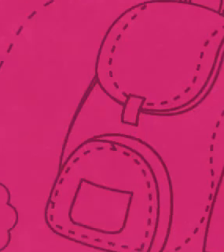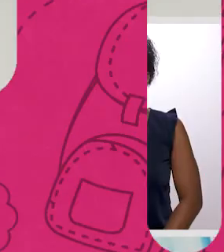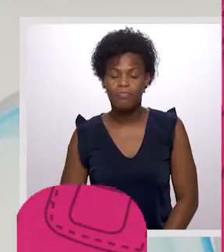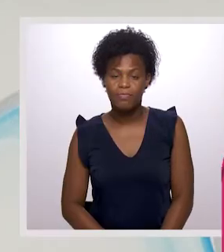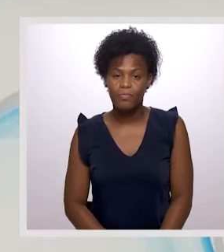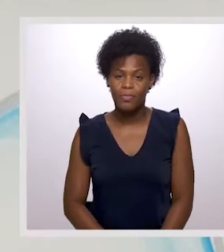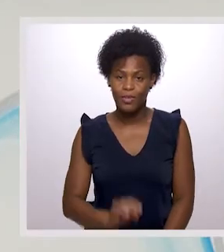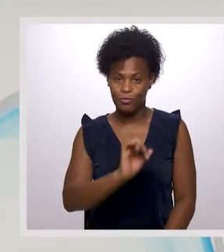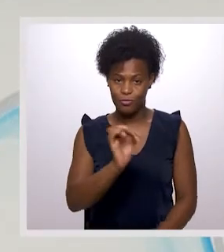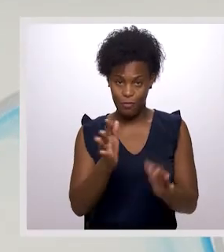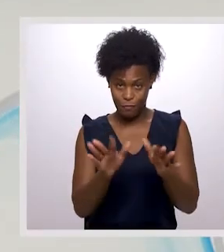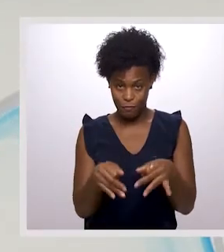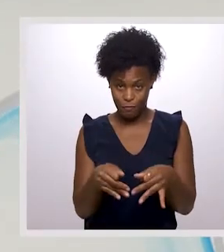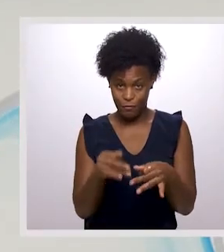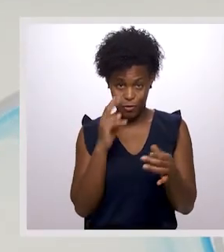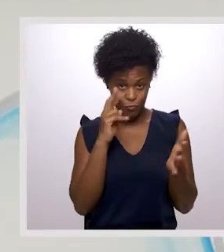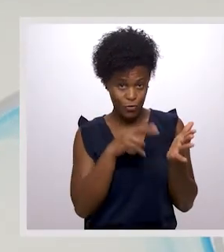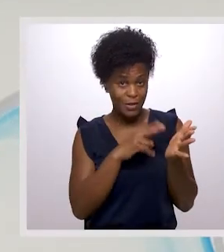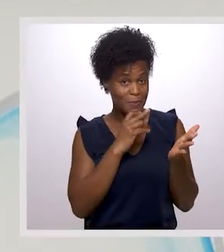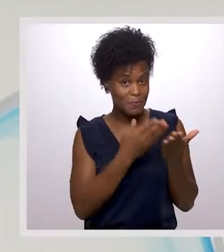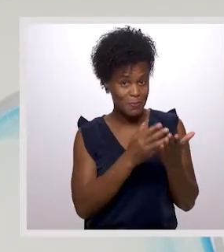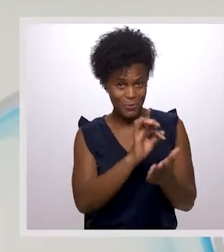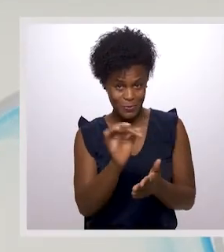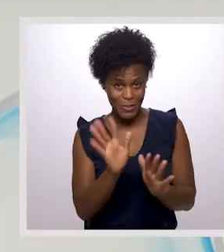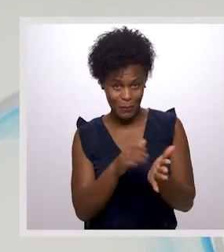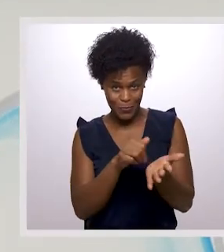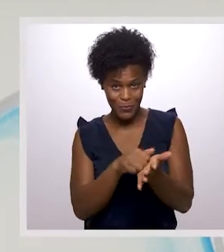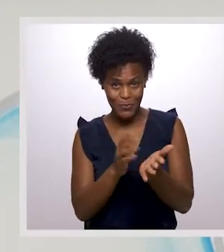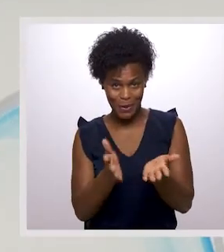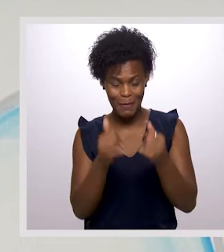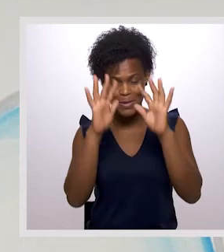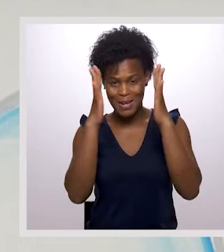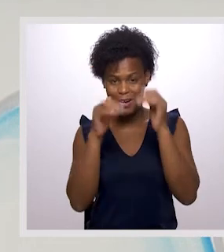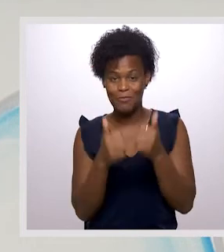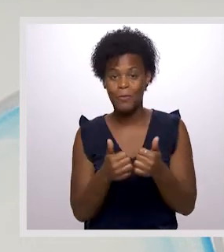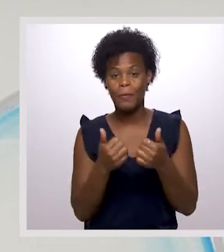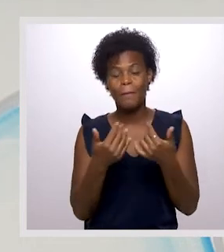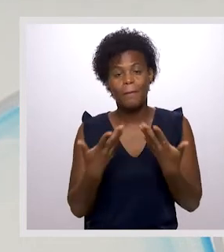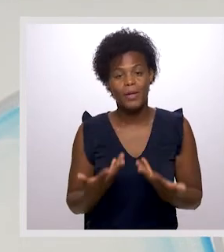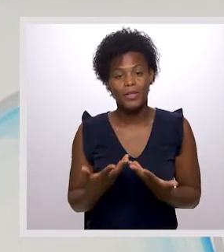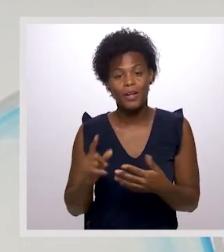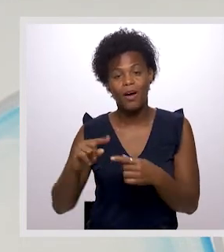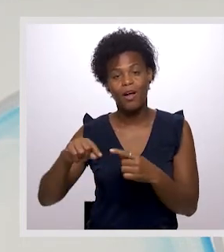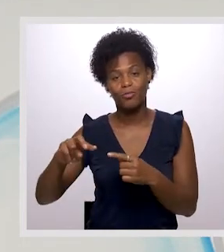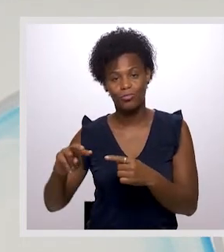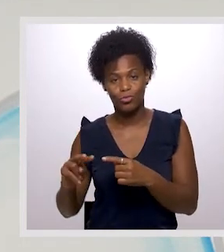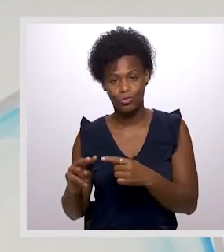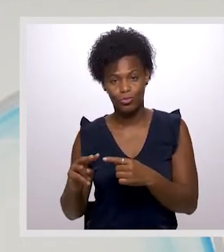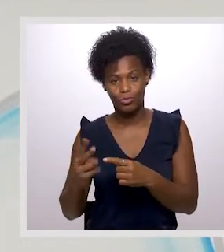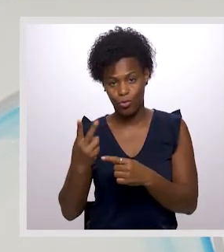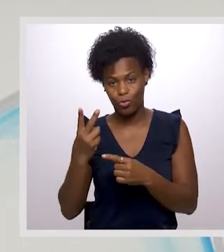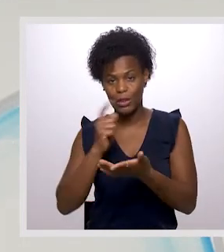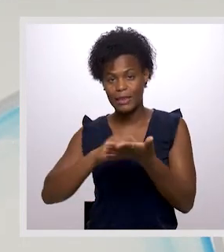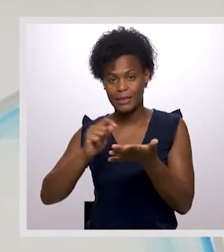Ça y est, vous avez confirmé les réponses? Bravo! Passons maintenant à l'exercice